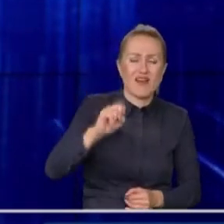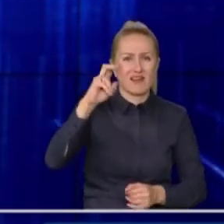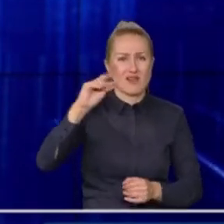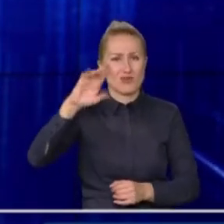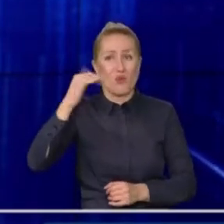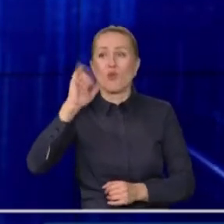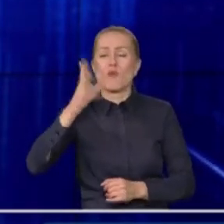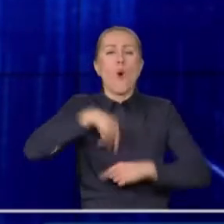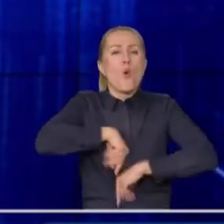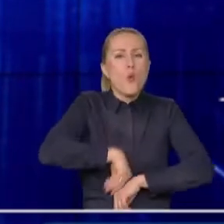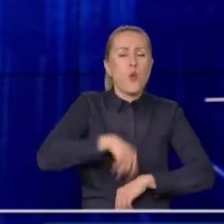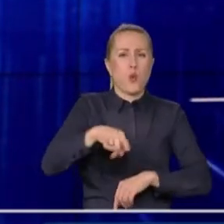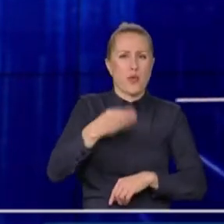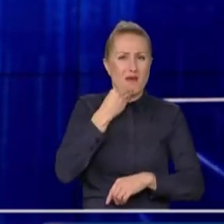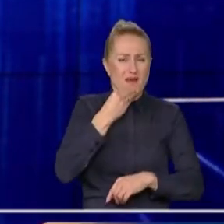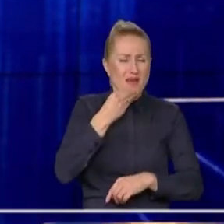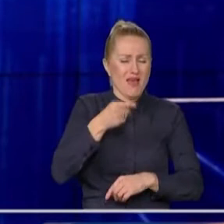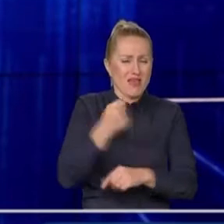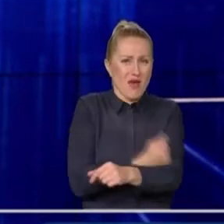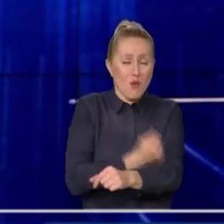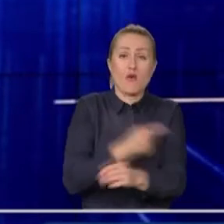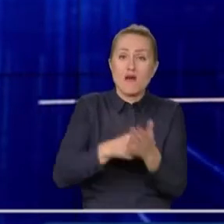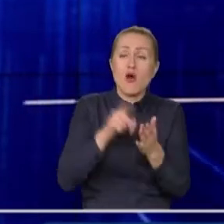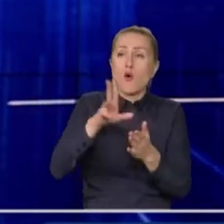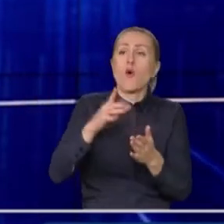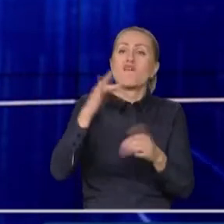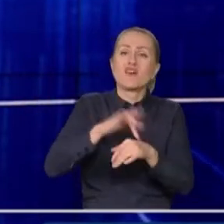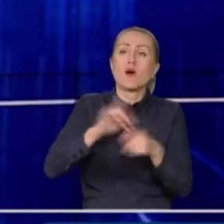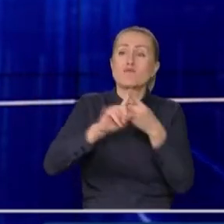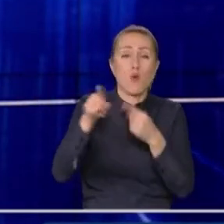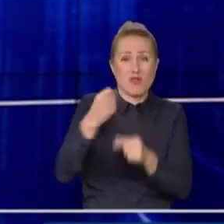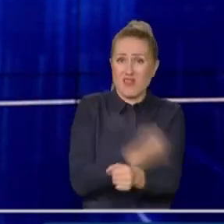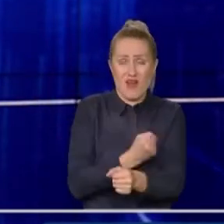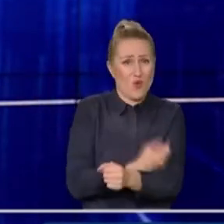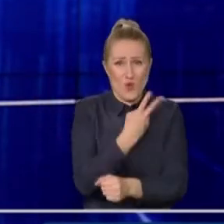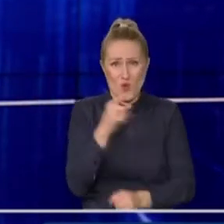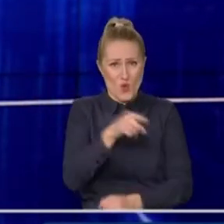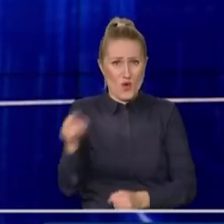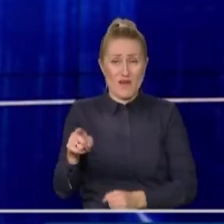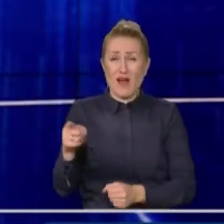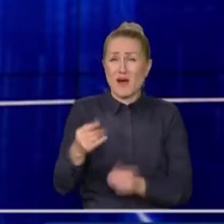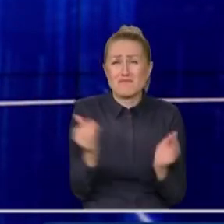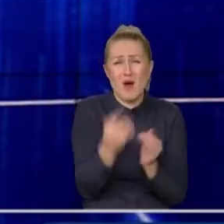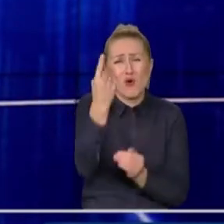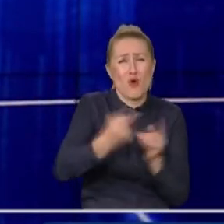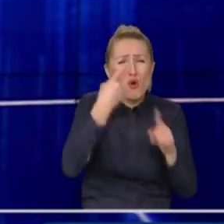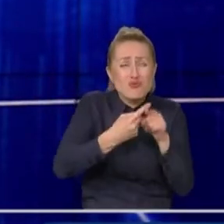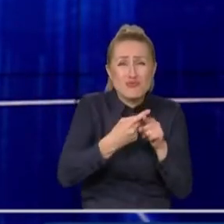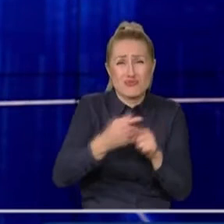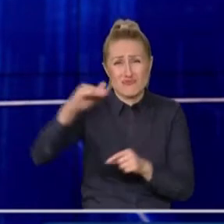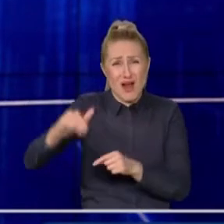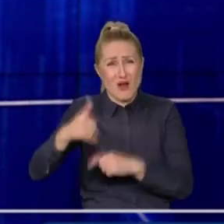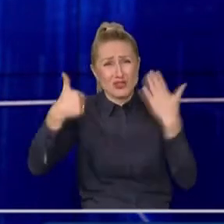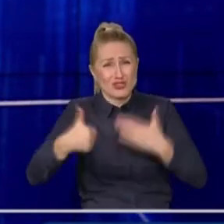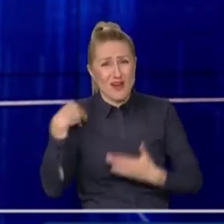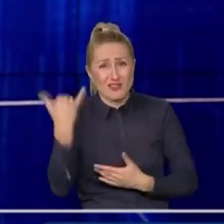głód narkotykowy i to ma łagodzić skutki tego głodu. To były narkotyki. To były narkotyki, te 1,5-roczne dziecko i 6-letnie dziecko w